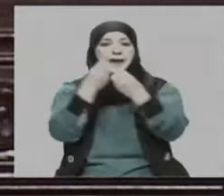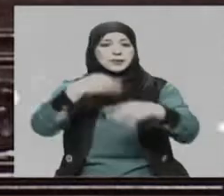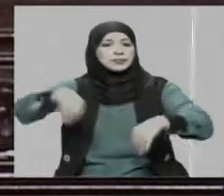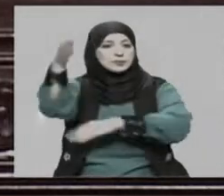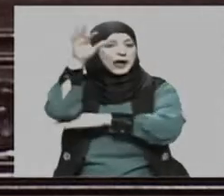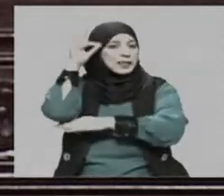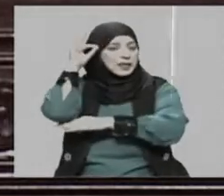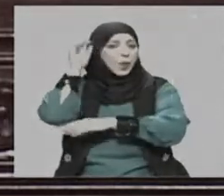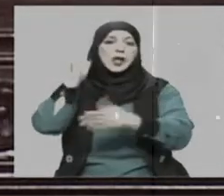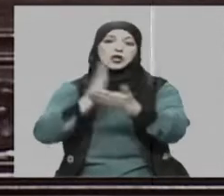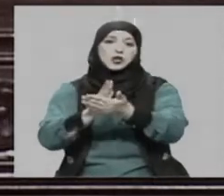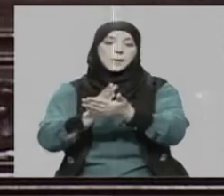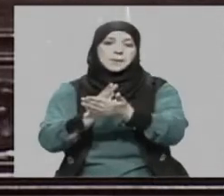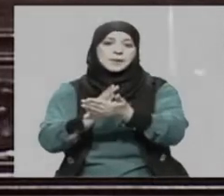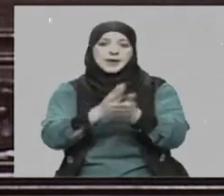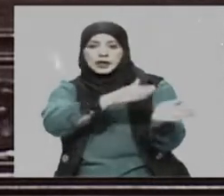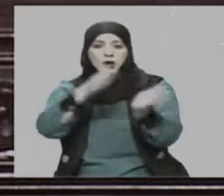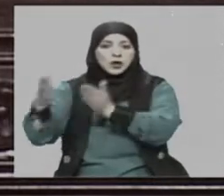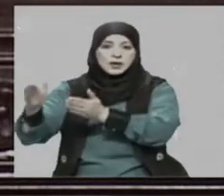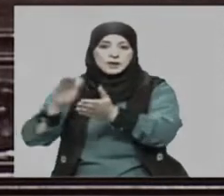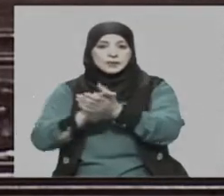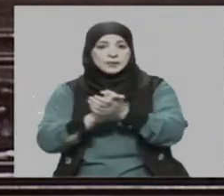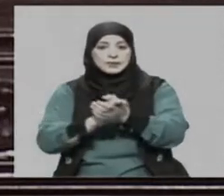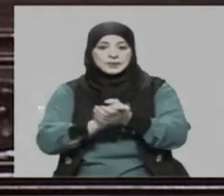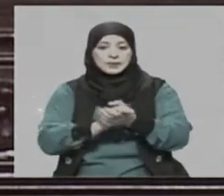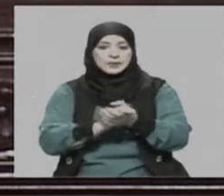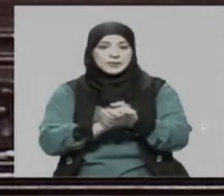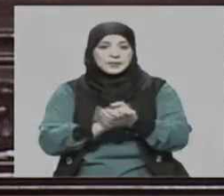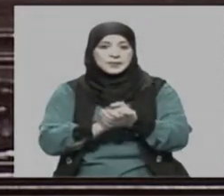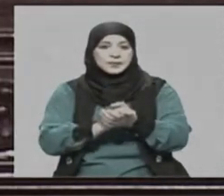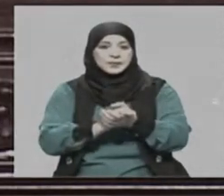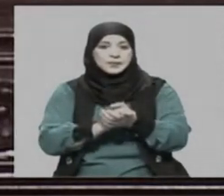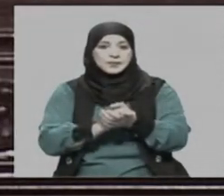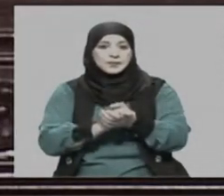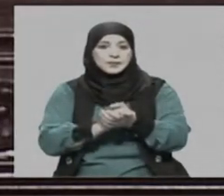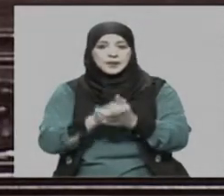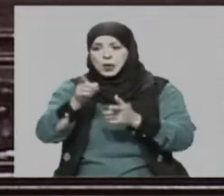أنا نتصور وذا في برشا قراءات، ينجم يكون زاد الأشخاص